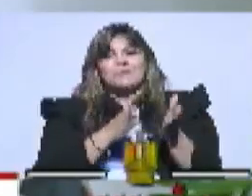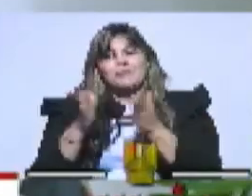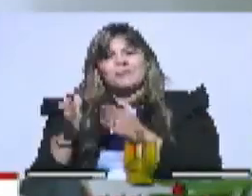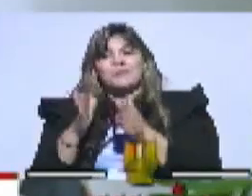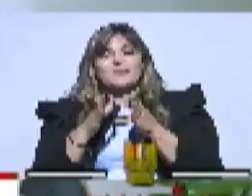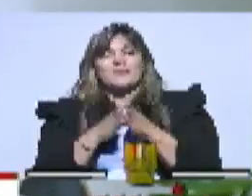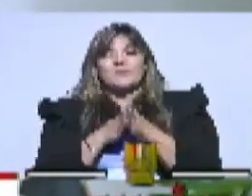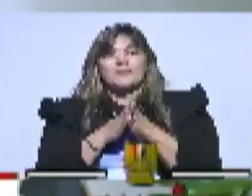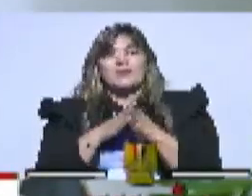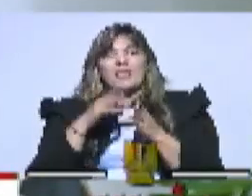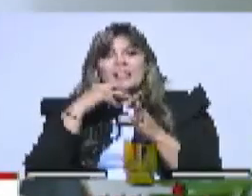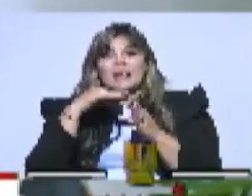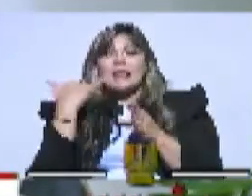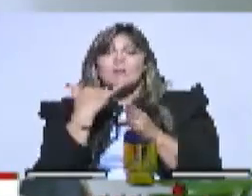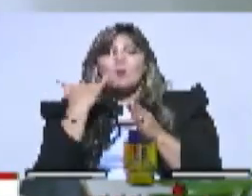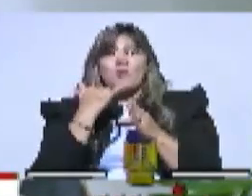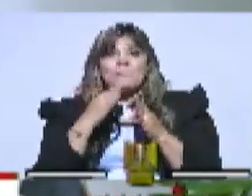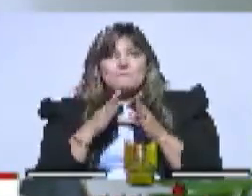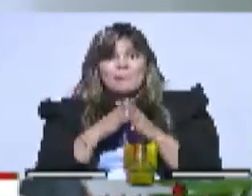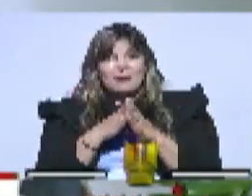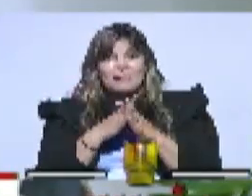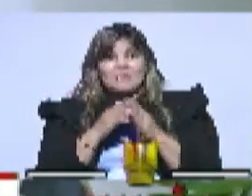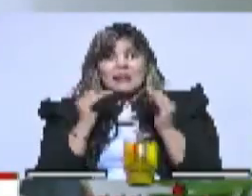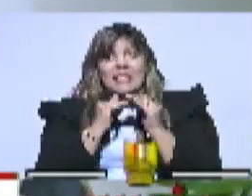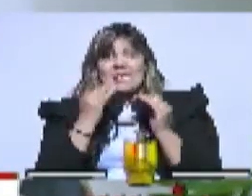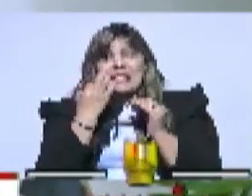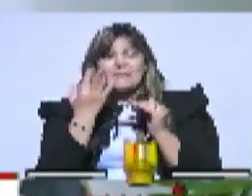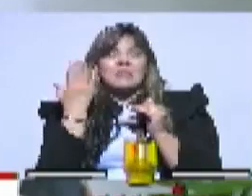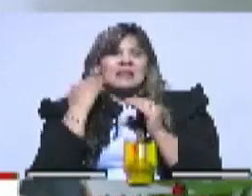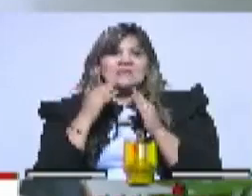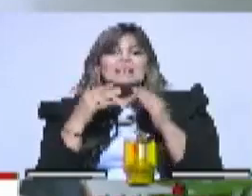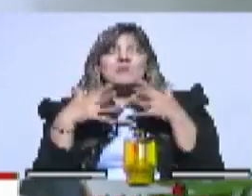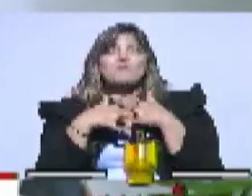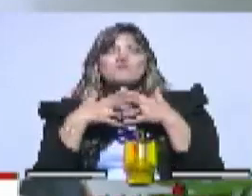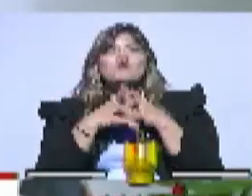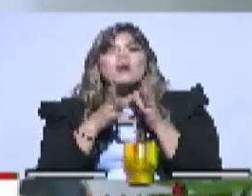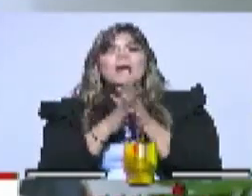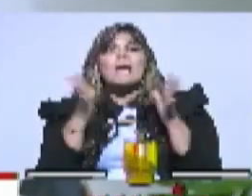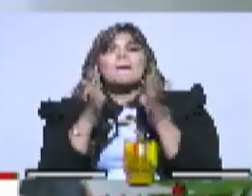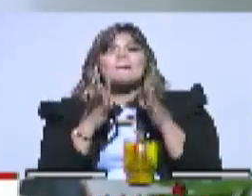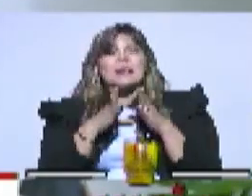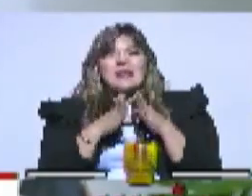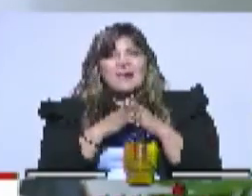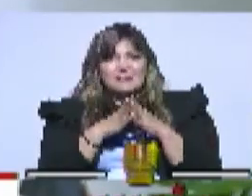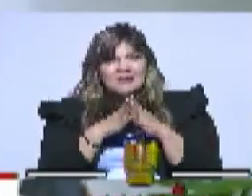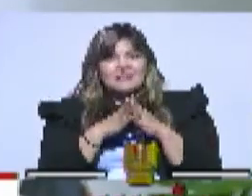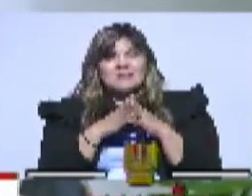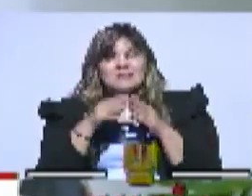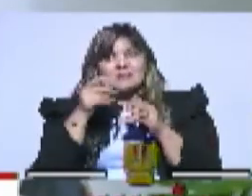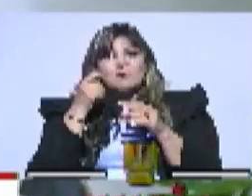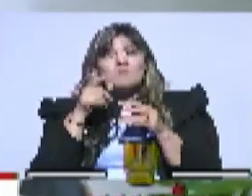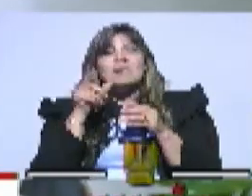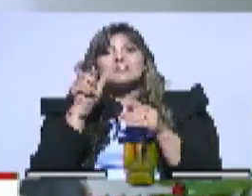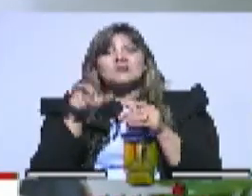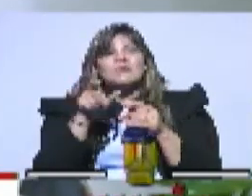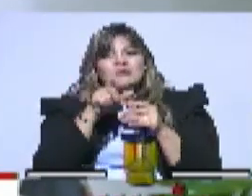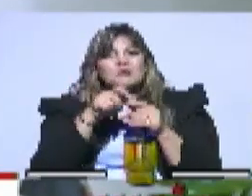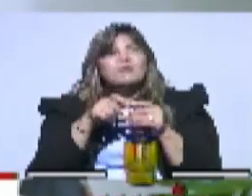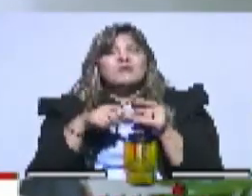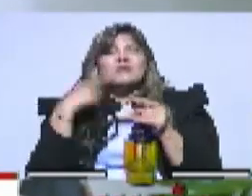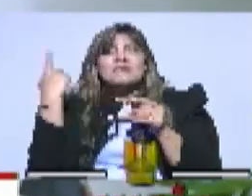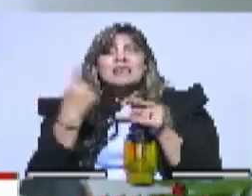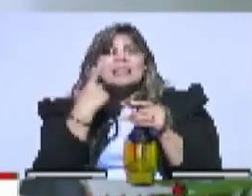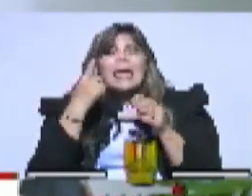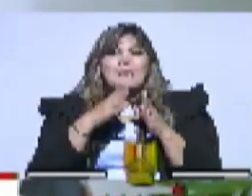في نقطة مهمة جدا، شفنا على مدار الثلاث أيام الحقيقة مشاركة واسعة من شخصيات عامة